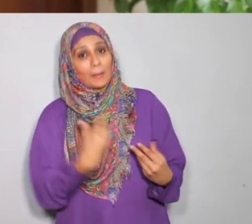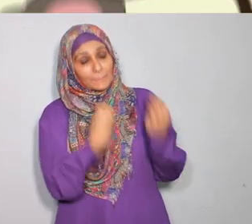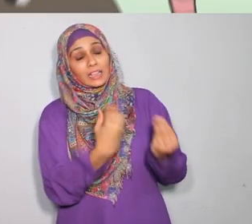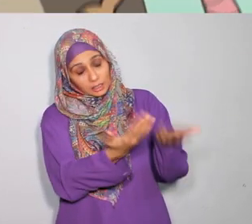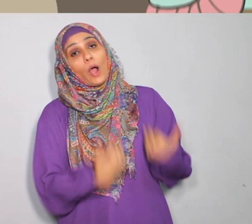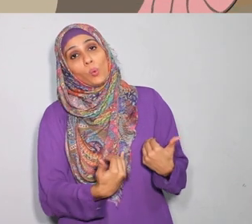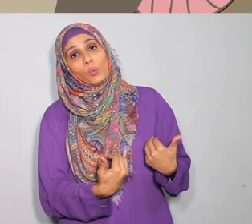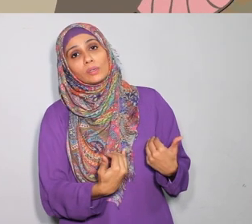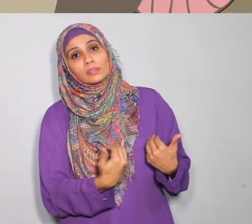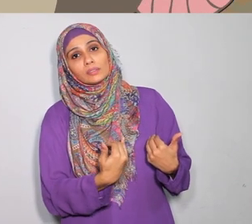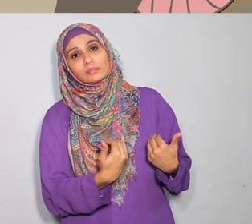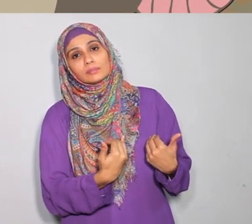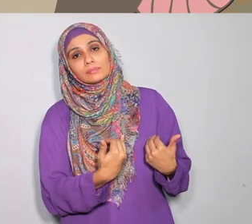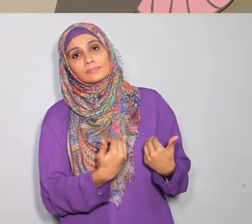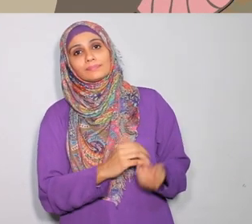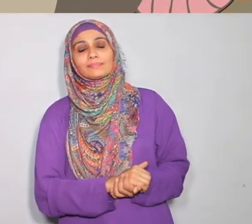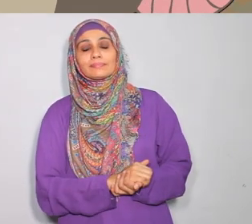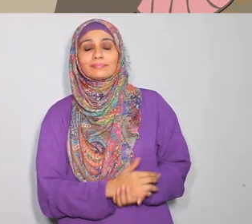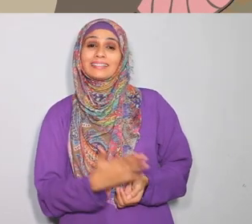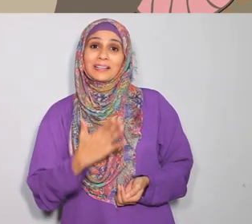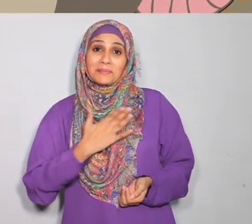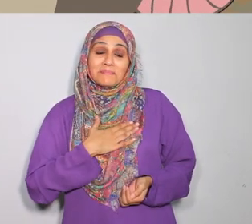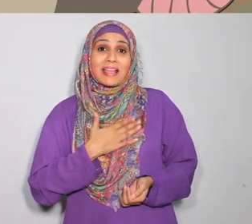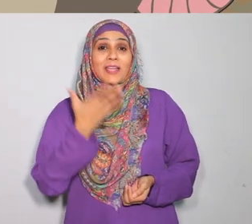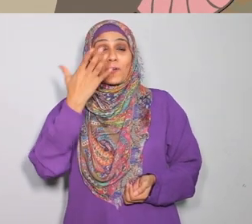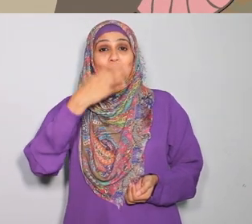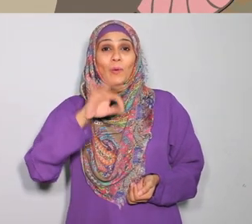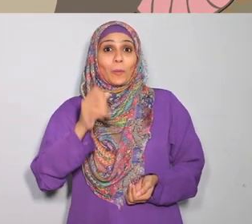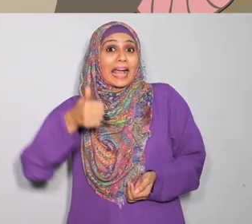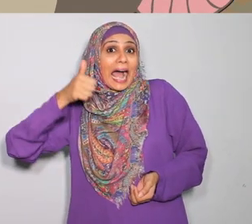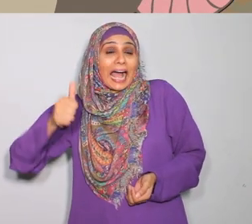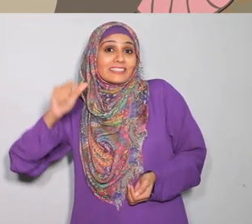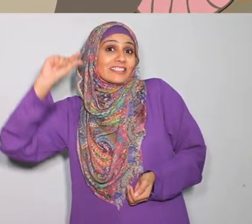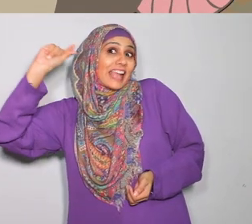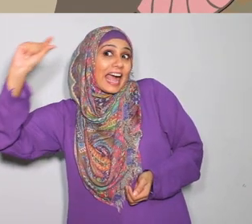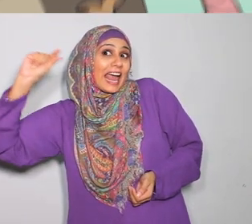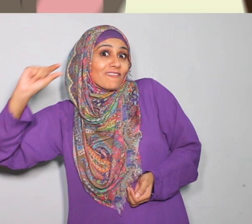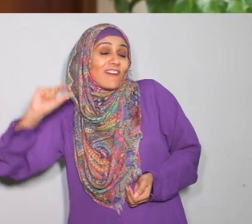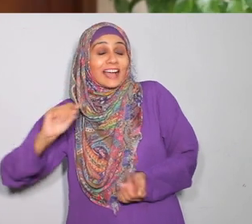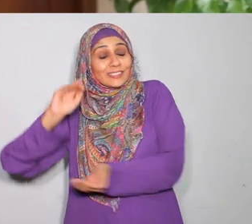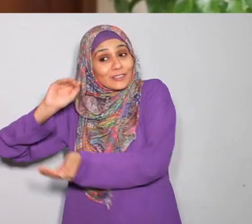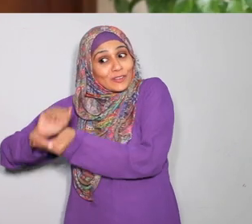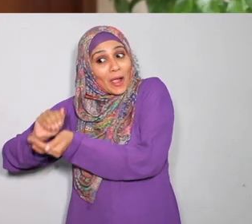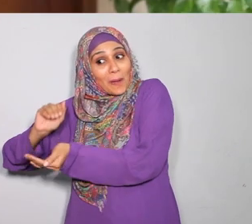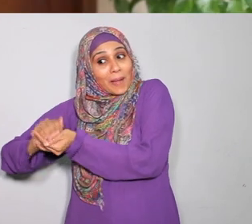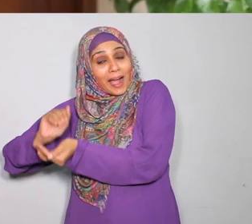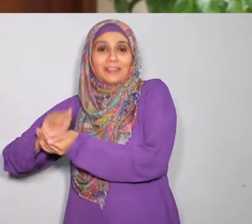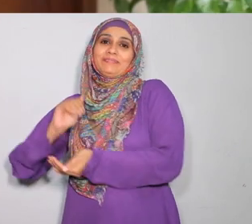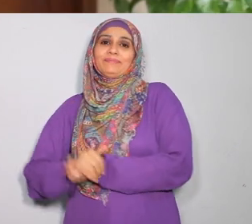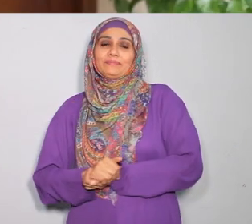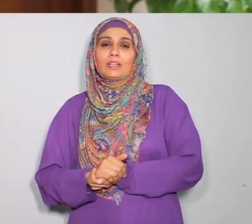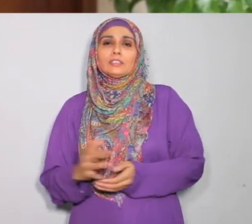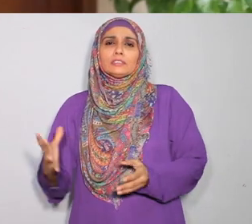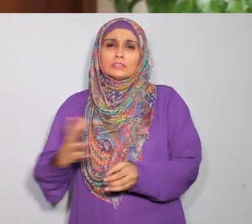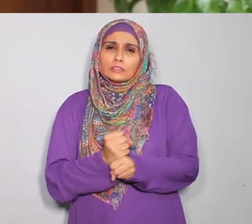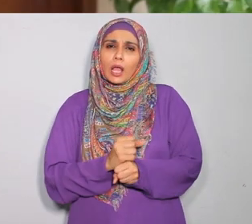मदद करो फोन मे खूबसूरत अल्फाज जमा कर रहा हूं मेरे सारे